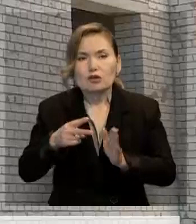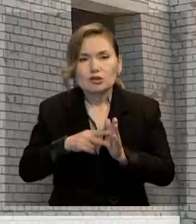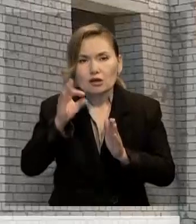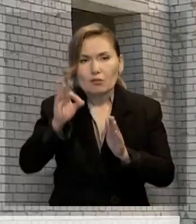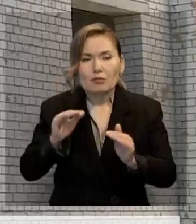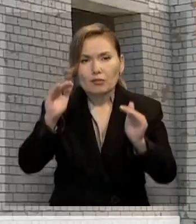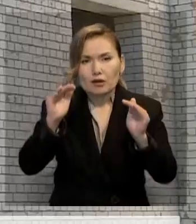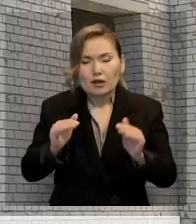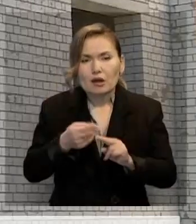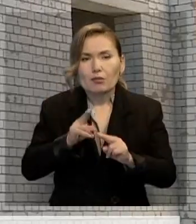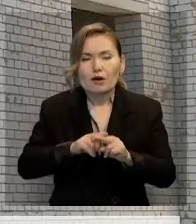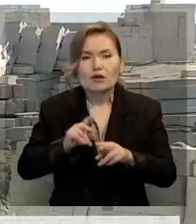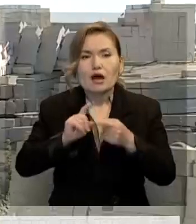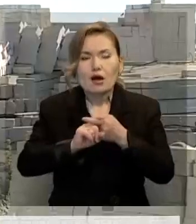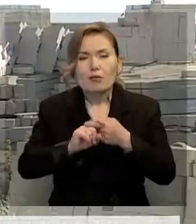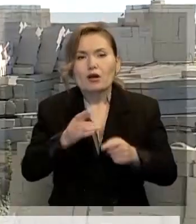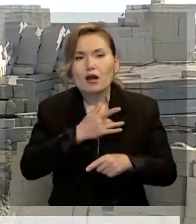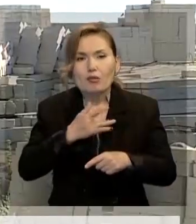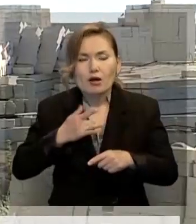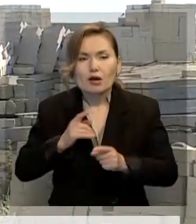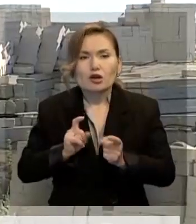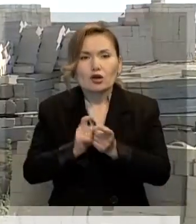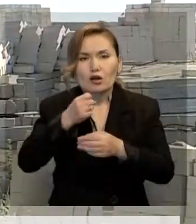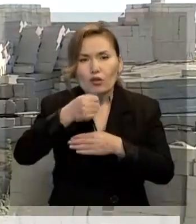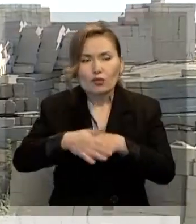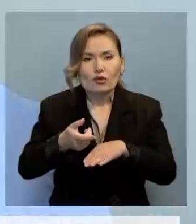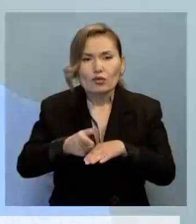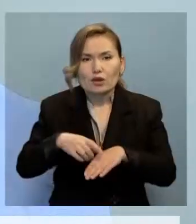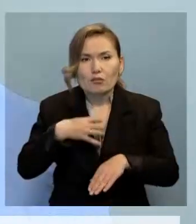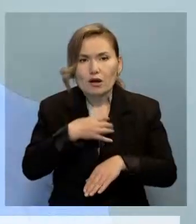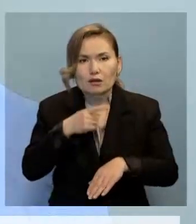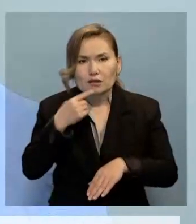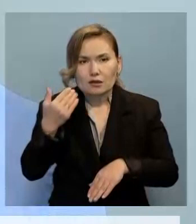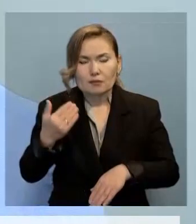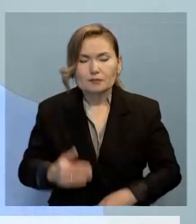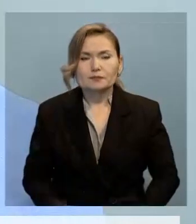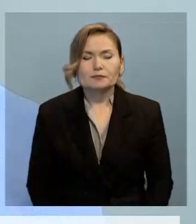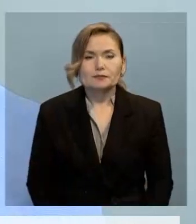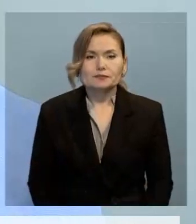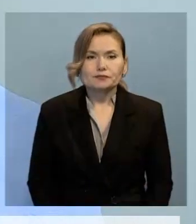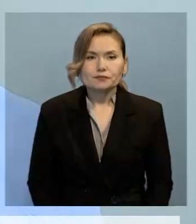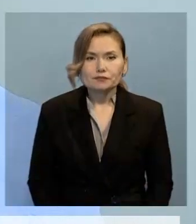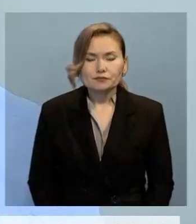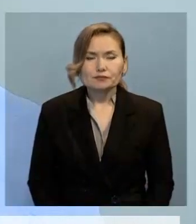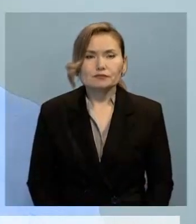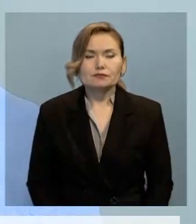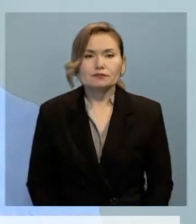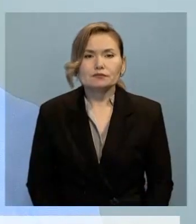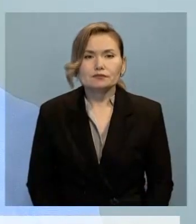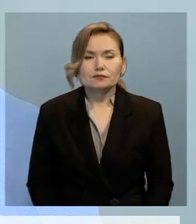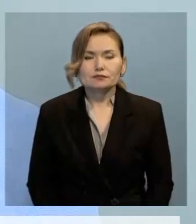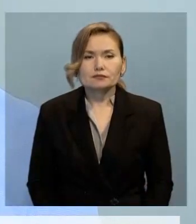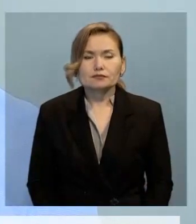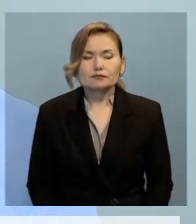түскен. Бүгінде инфекциялық аурулармен күрес орталығы маңыздырақ дейді. Герпетическая инфекция дейді, сонымен қатар